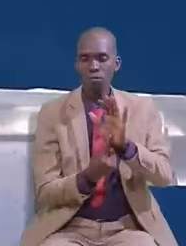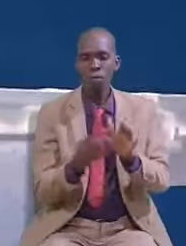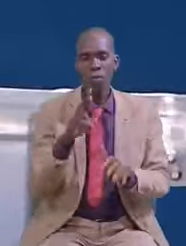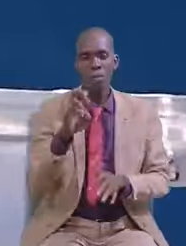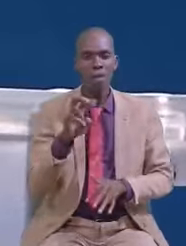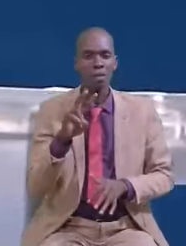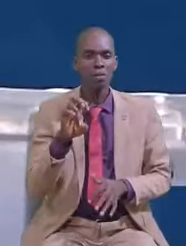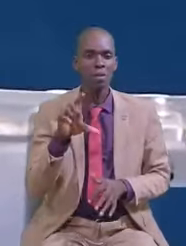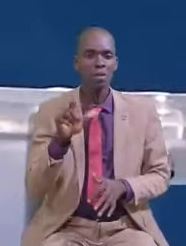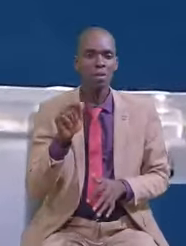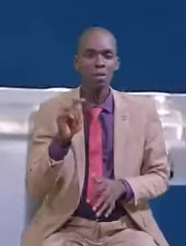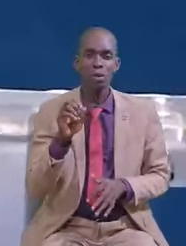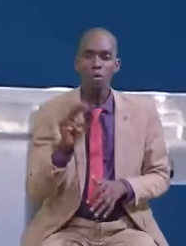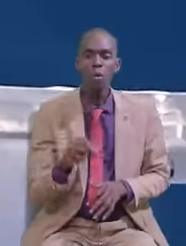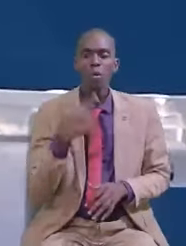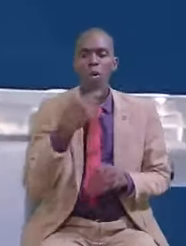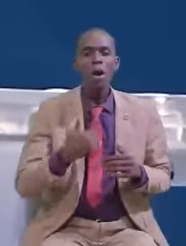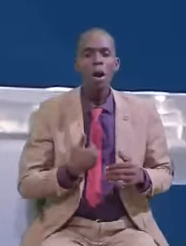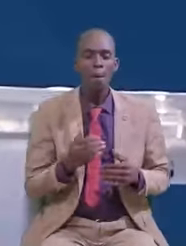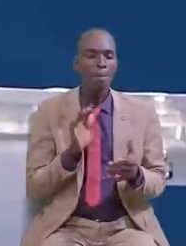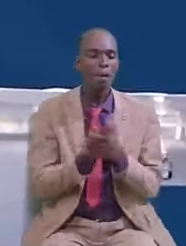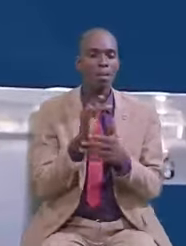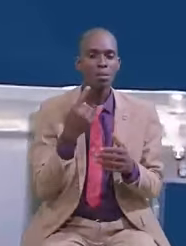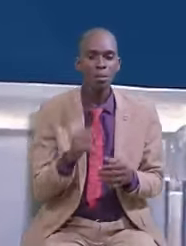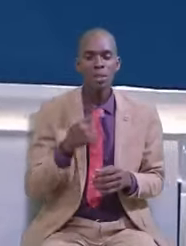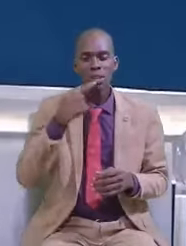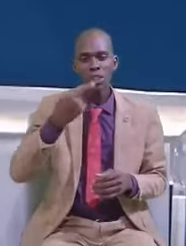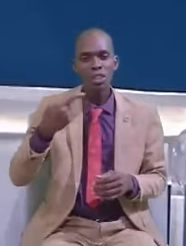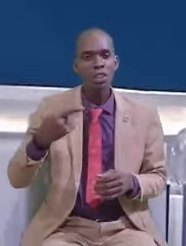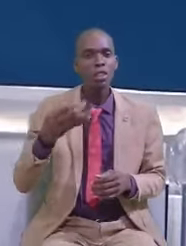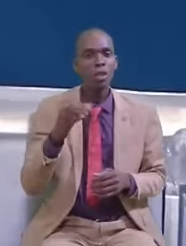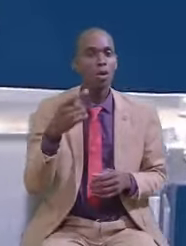qui a cru à la déclaration du Dieu Tout-Puissant.